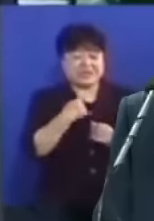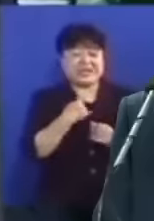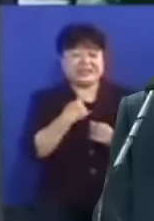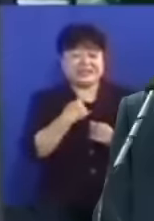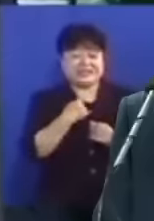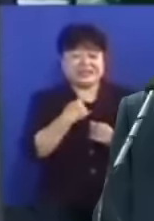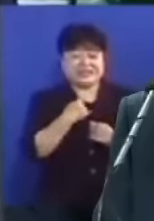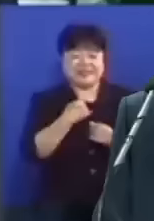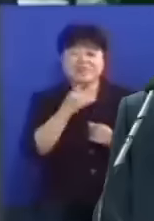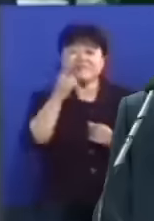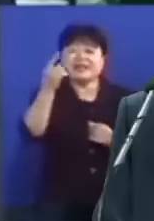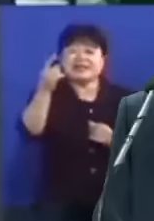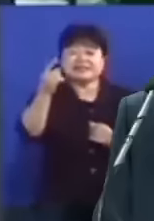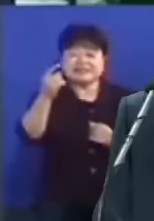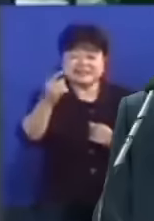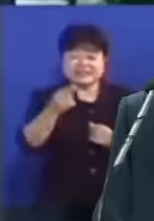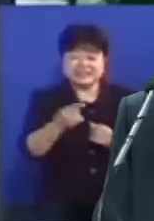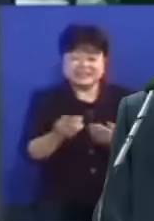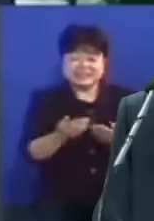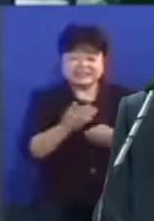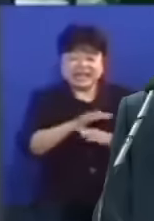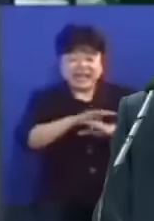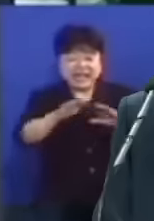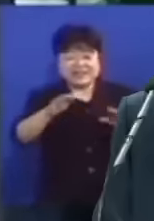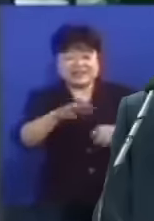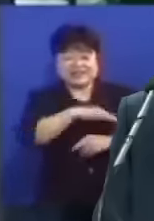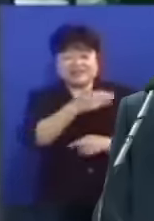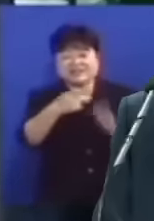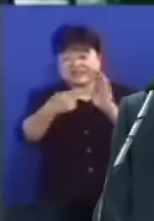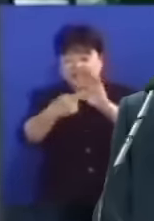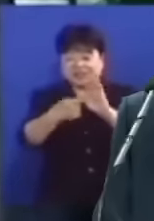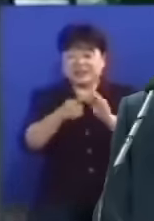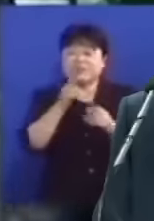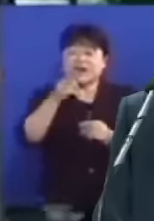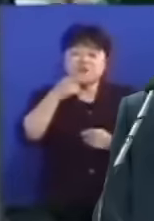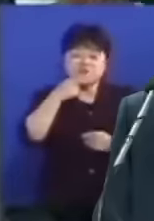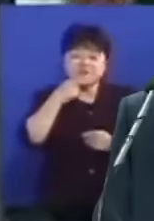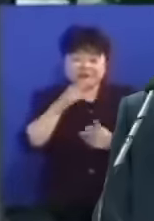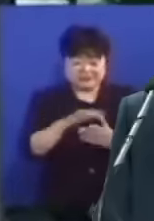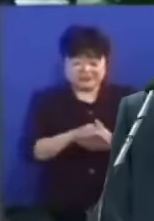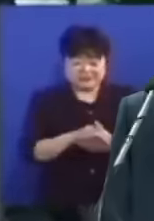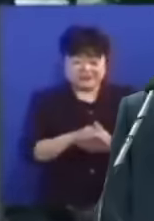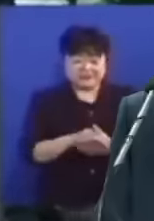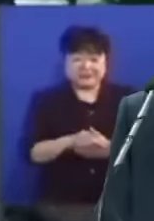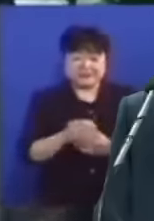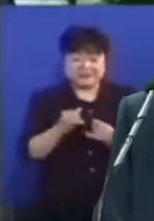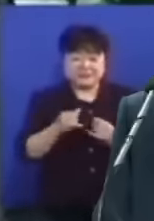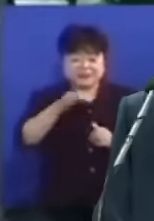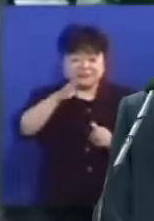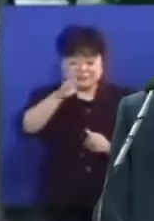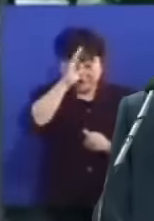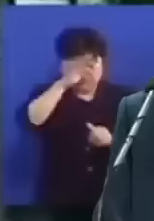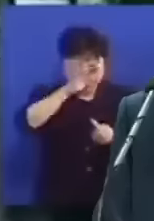와서 말을 하지만 하나님이 능력이 나타나면 보고 안 할 때가 많아요. 나도 많은 사람 안수기도 하지